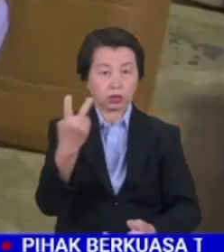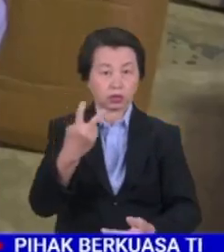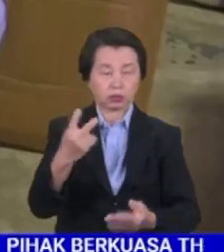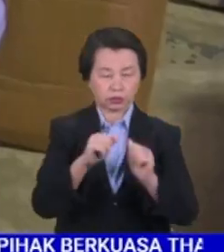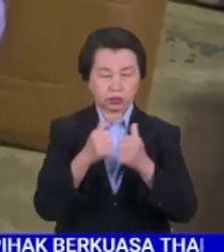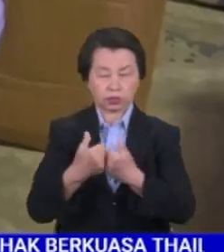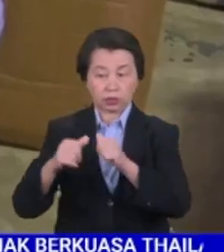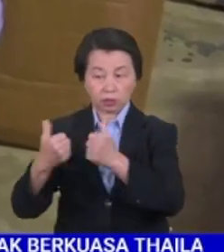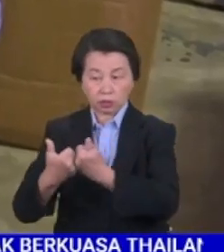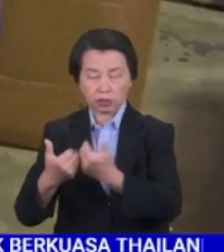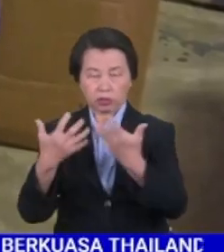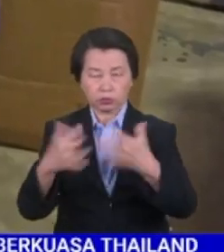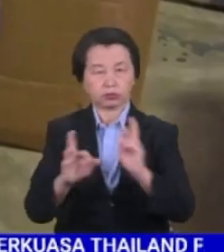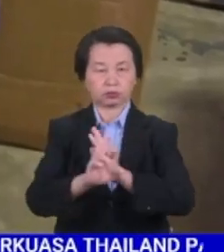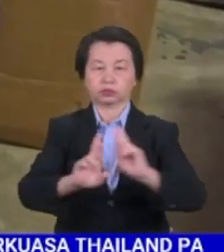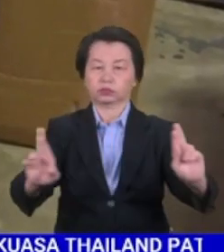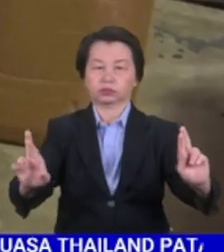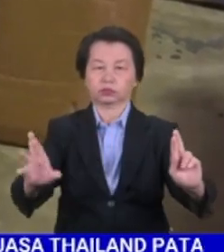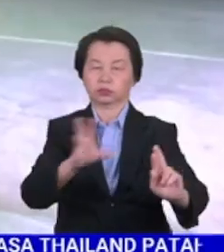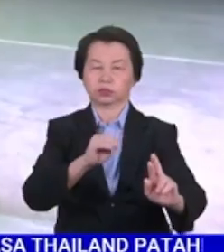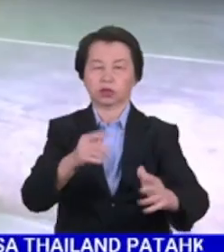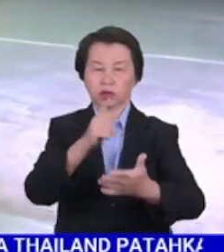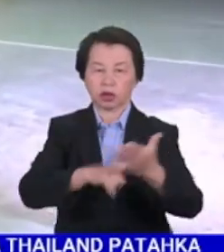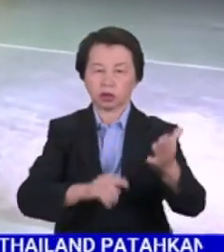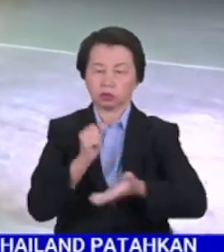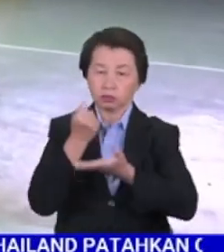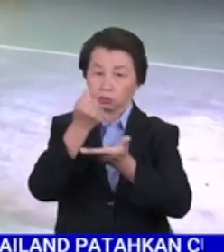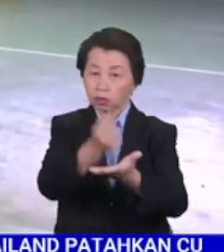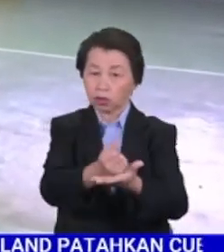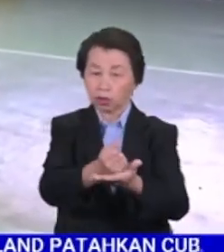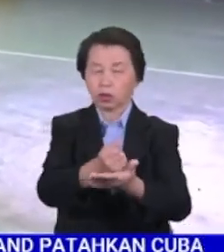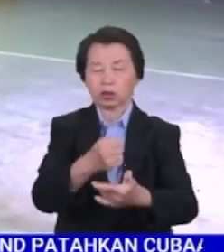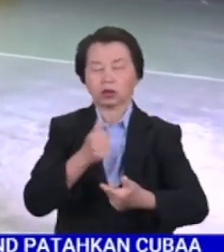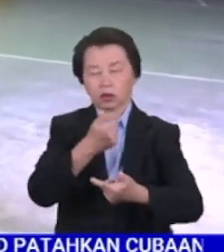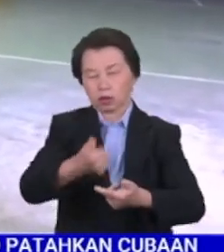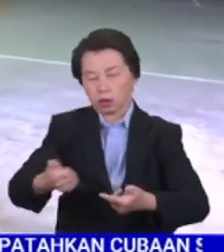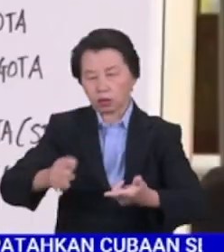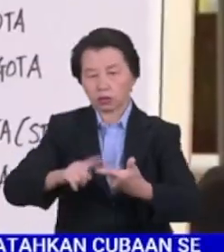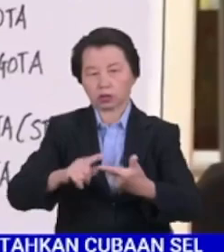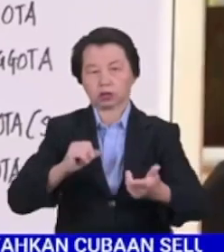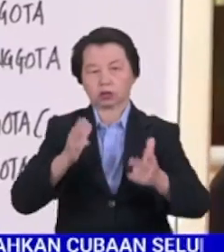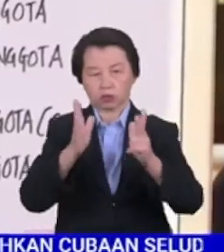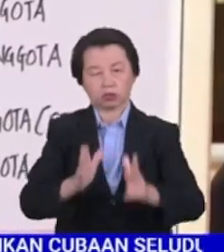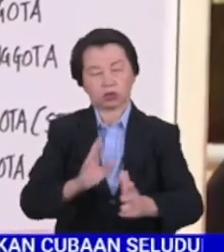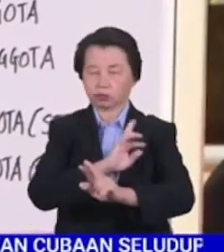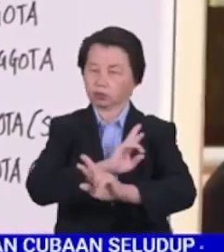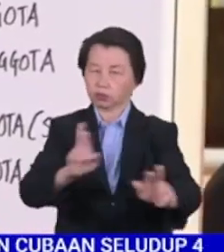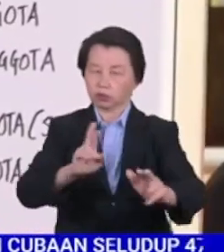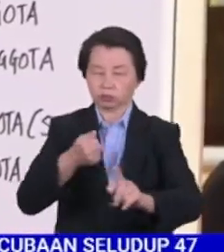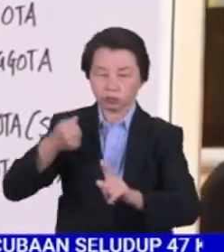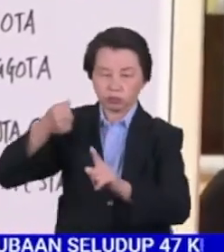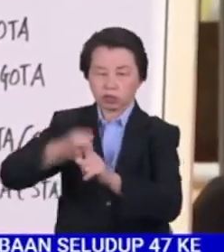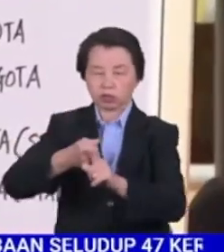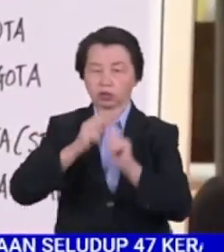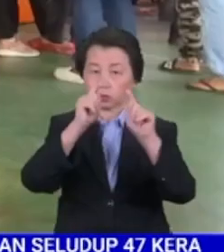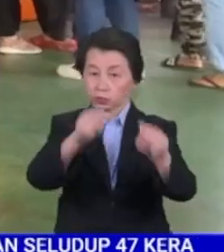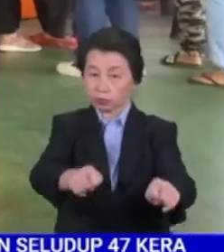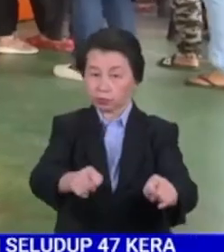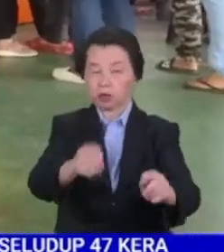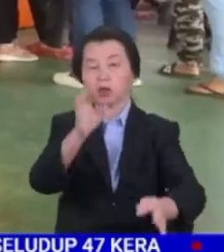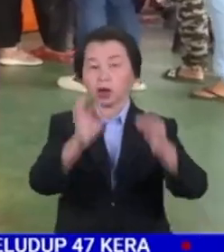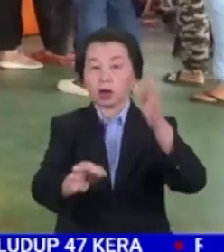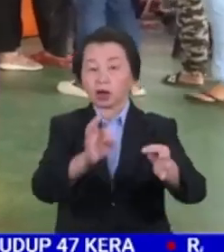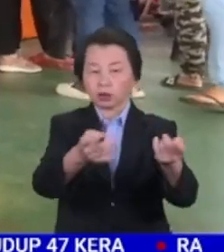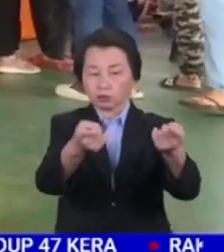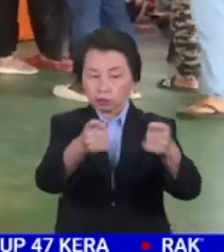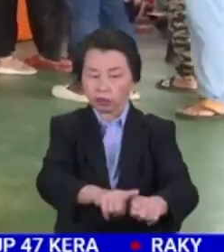kedua-dua agensi sudah bersiap siaga dari aspek bantuan, aset serta tenaga anggota untuk dikerahkan ke lokasi